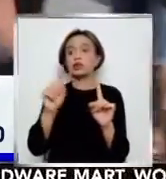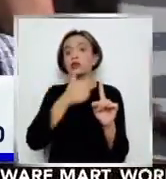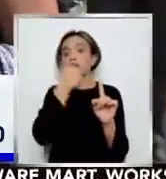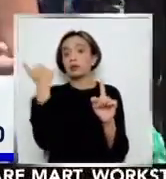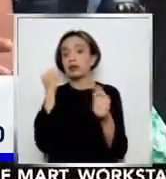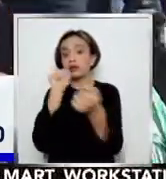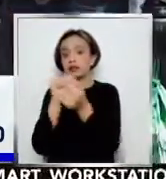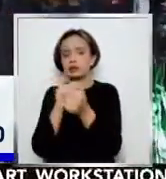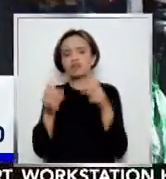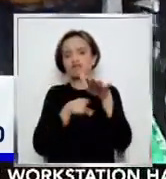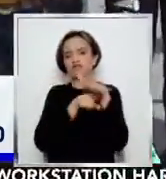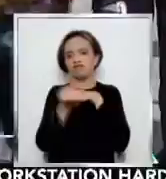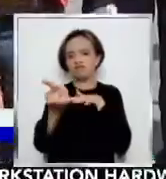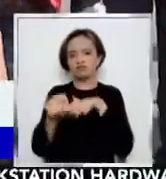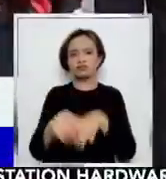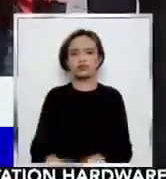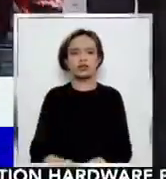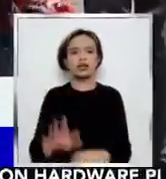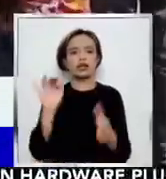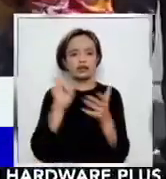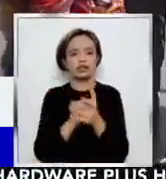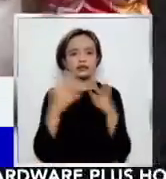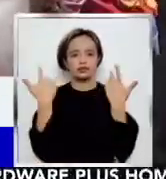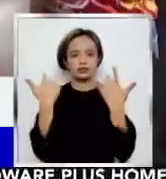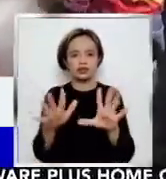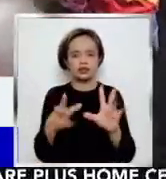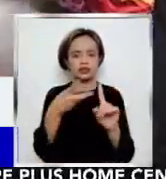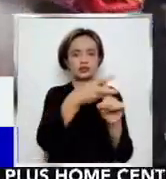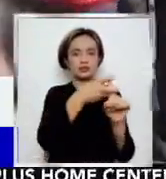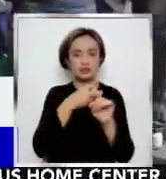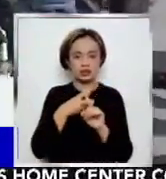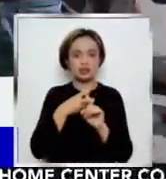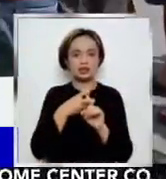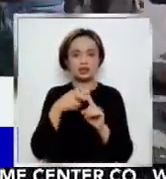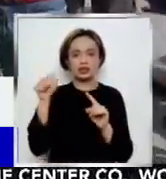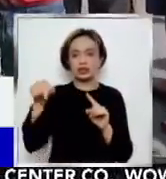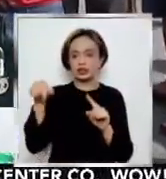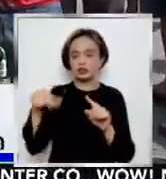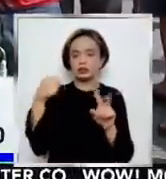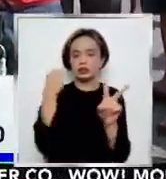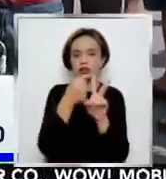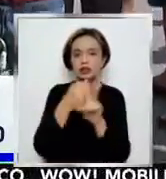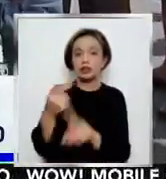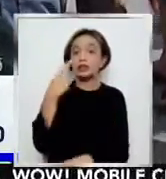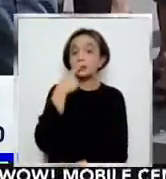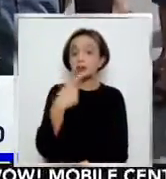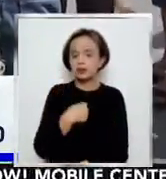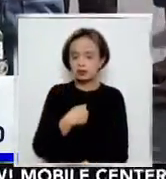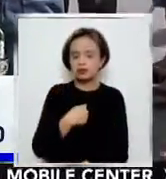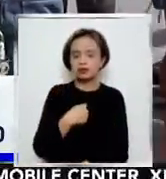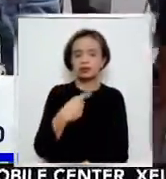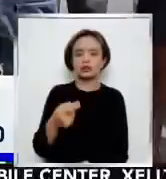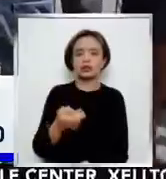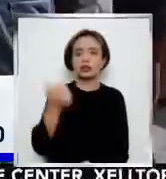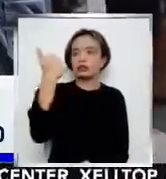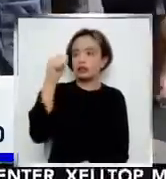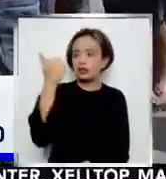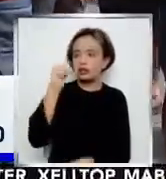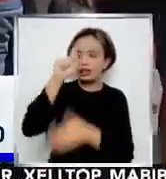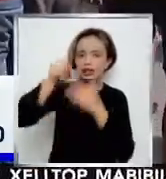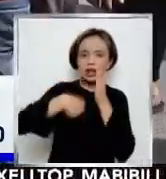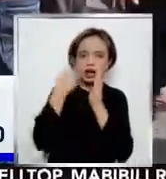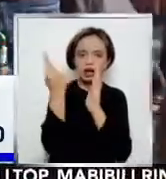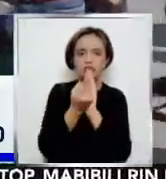kasamahan. Dito nagtapos yung kidnapping no, noon sa mga biktima. Sabi nila mula Cavite, 10 oras sila na pinaikot-ikot